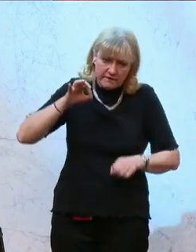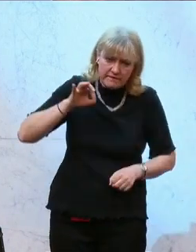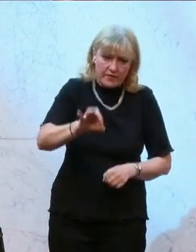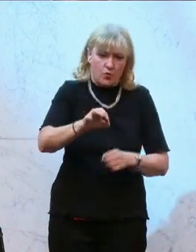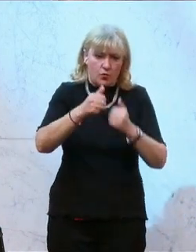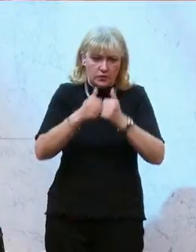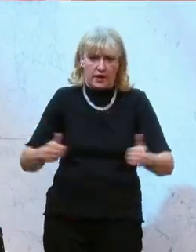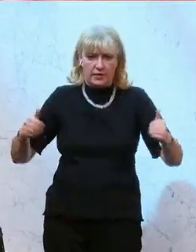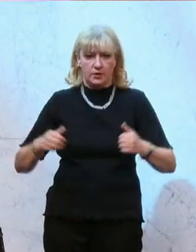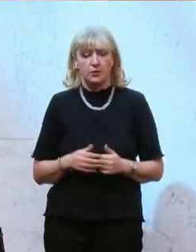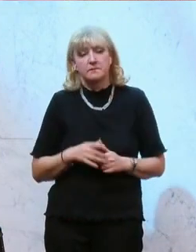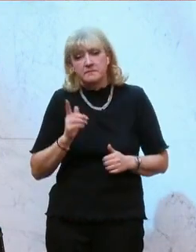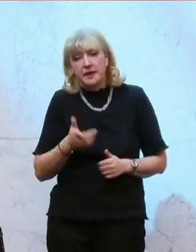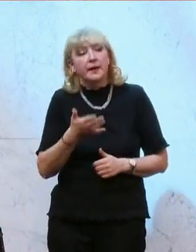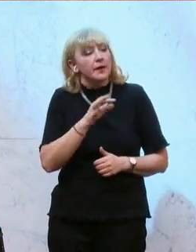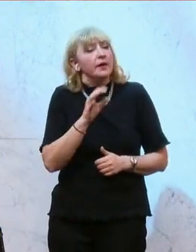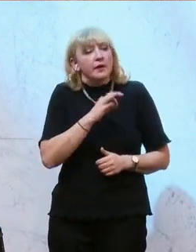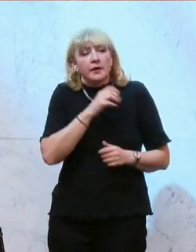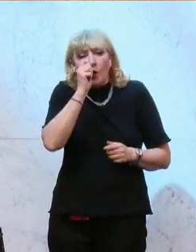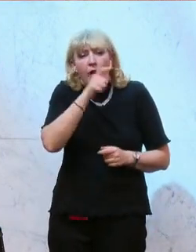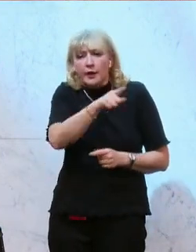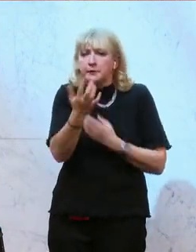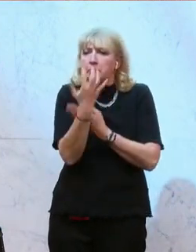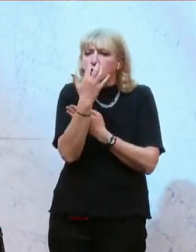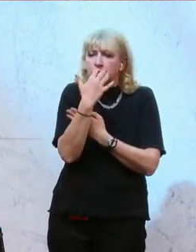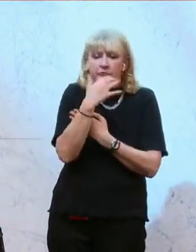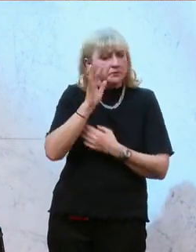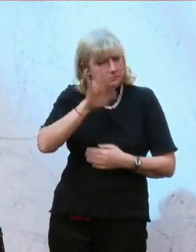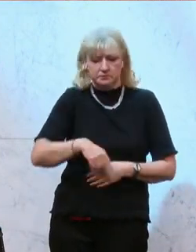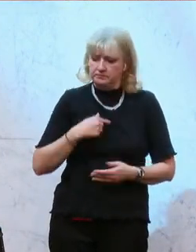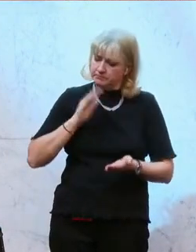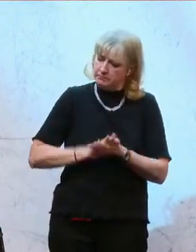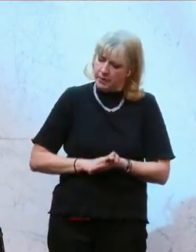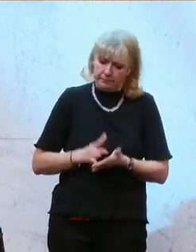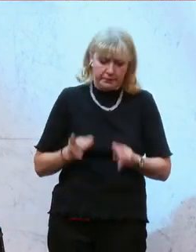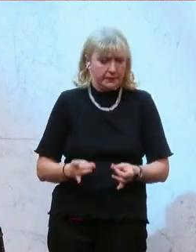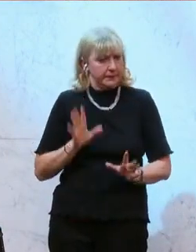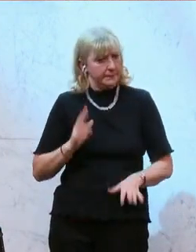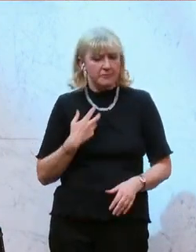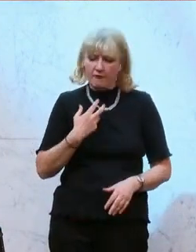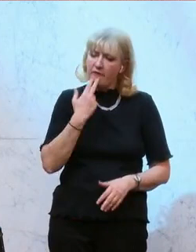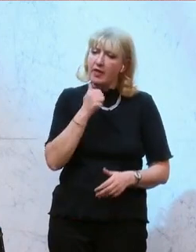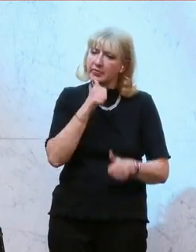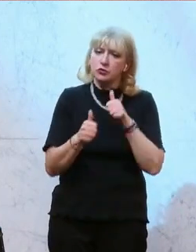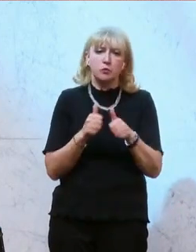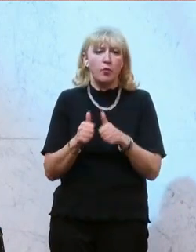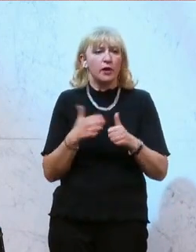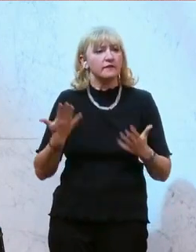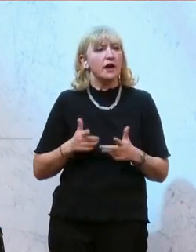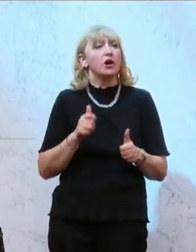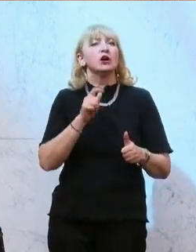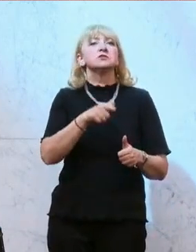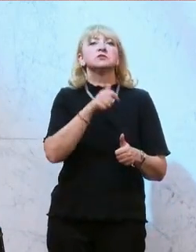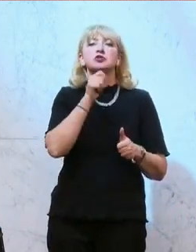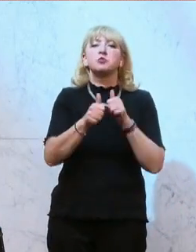Und da können Sie, werte Kollegen, uns noch so oft beschimpfen. Wir bleiben dabei. Wir wollen keinen Sport, bei dem nicht die sportliche Leistung